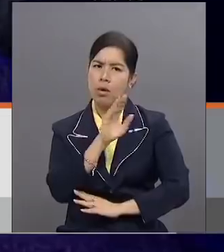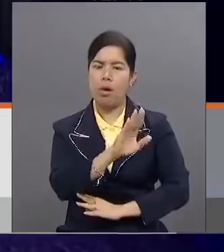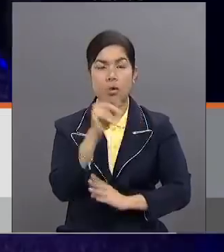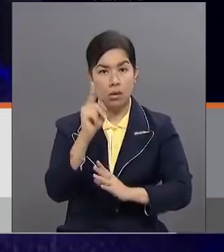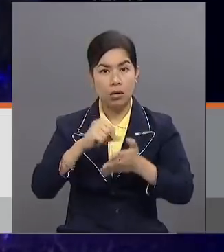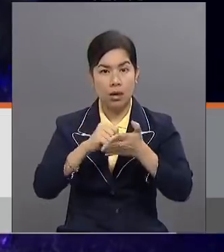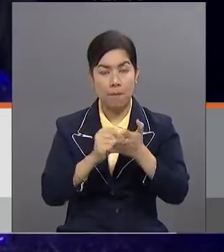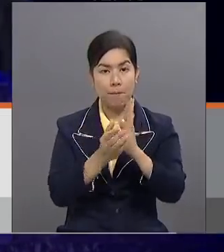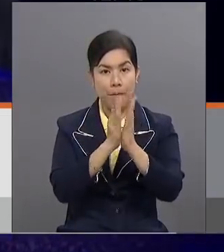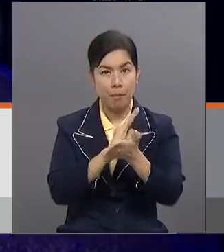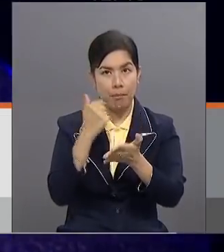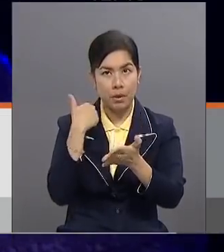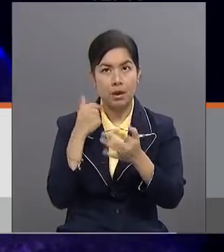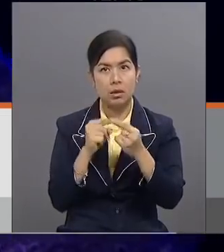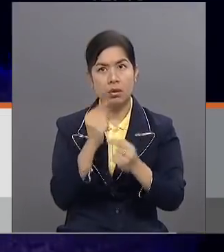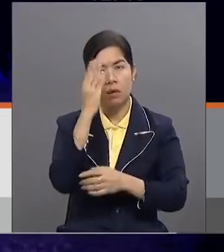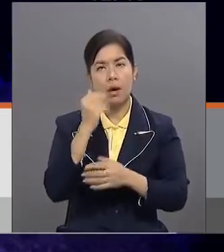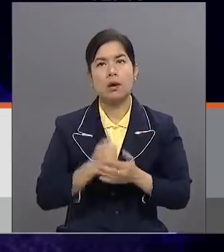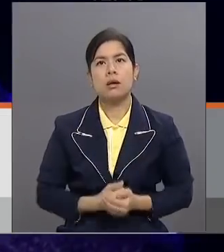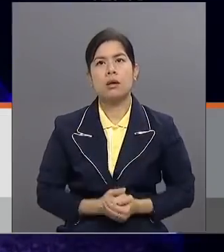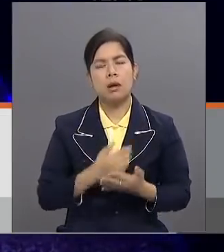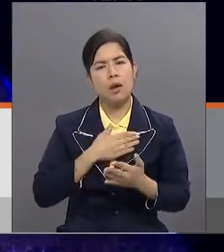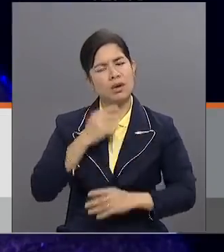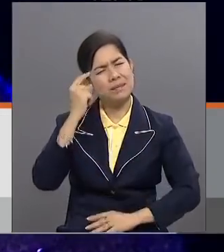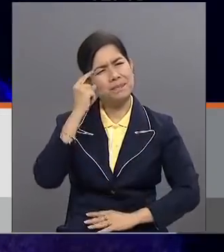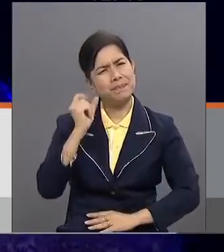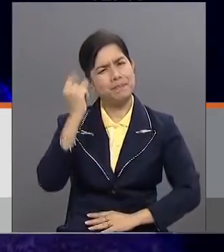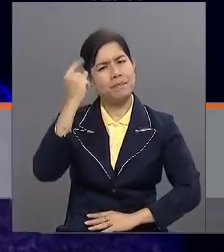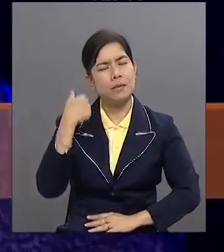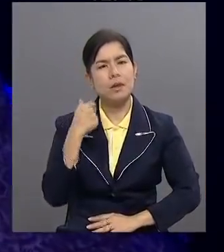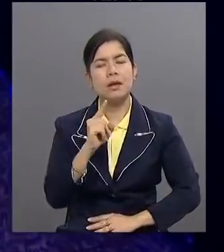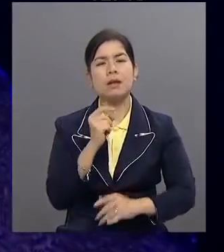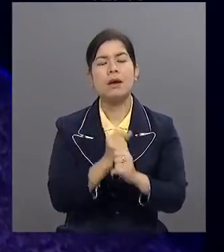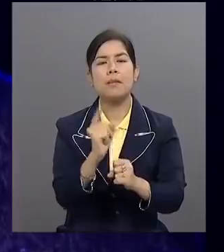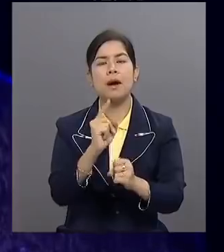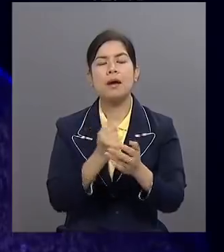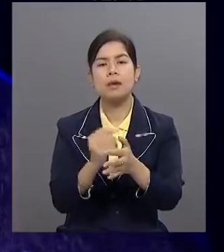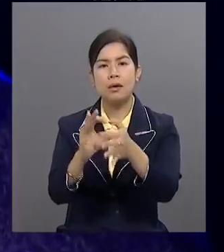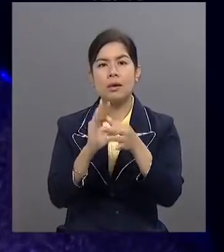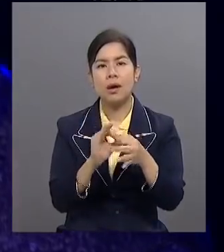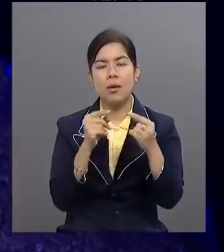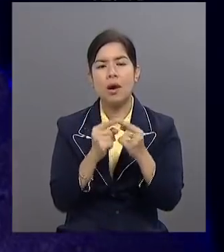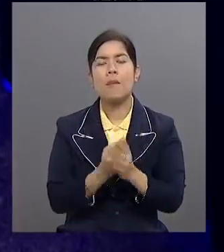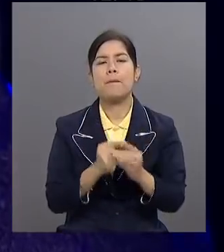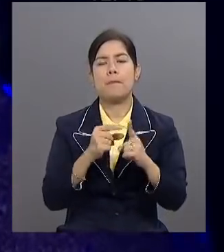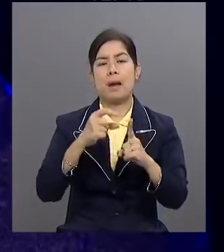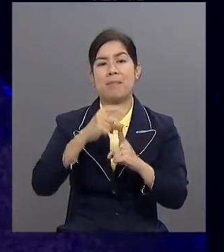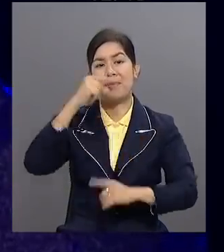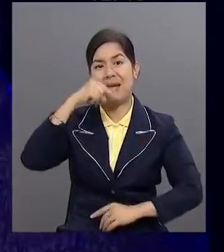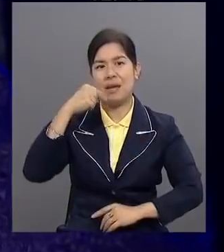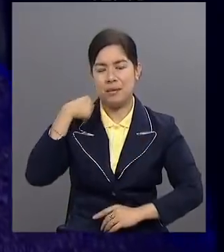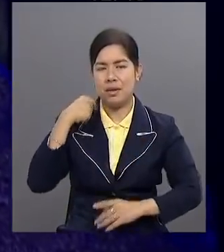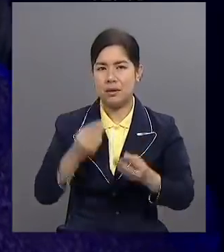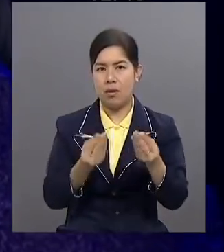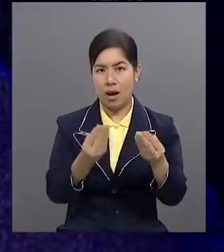านั่งแปลไทยเป็นไทยให้ลูกฟังเพราะฉะนั้นพอเรานึกขึ้นมาได้ว่าเราอยากเอาเกี่ยวกับเรื่องการอนุรักษ์ภาษาไทยแล้วก็มาส่งให้ลูกๆเ